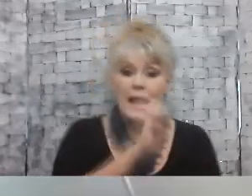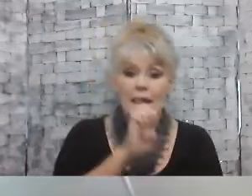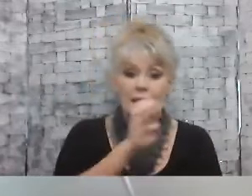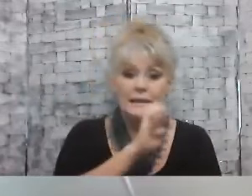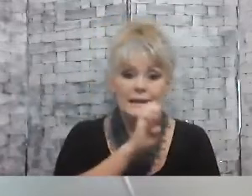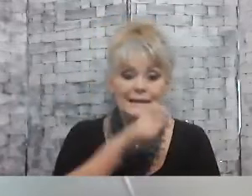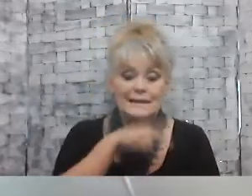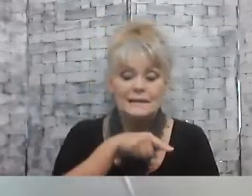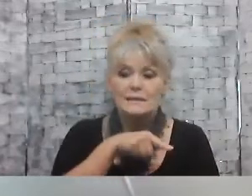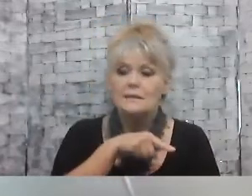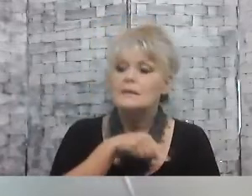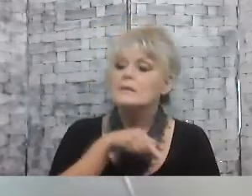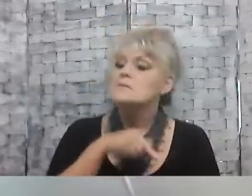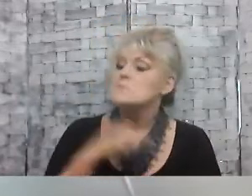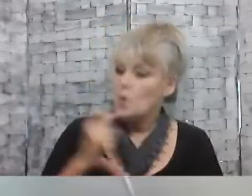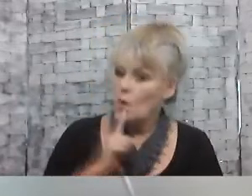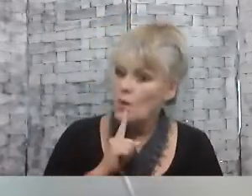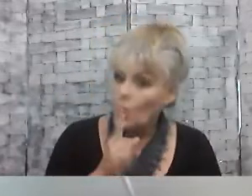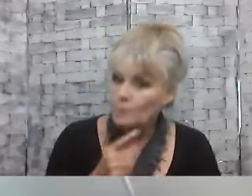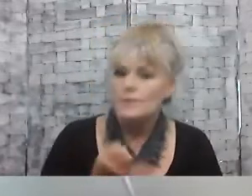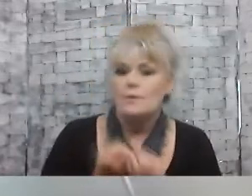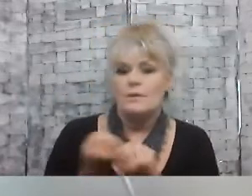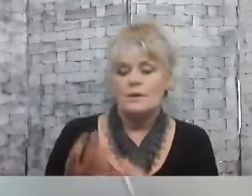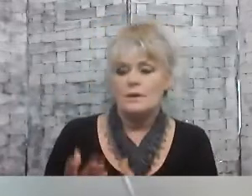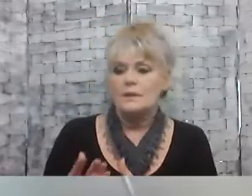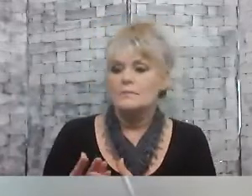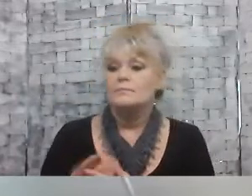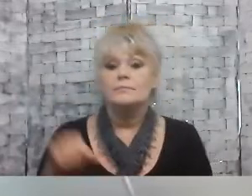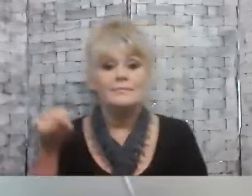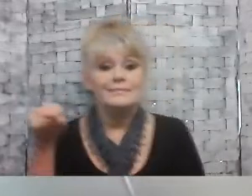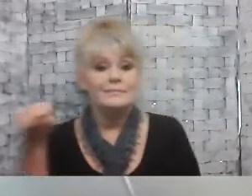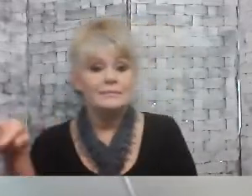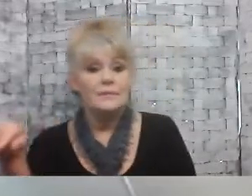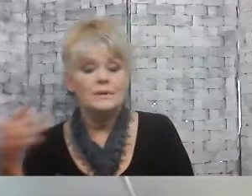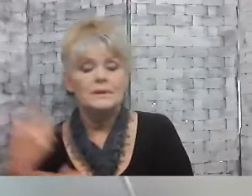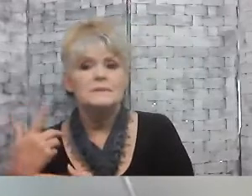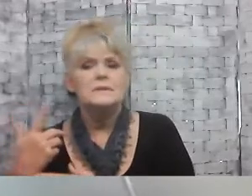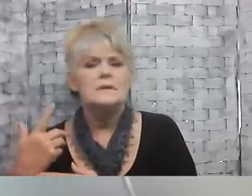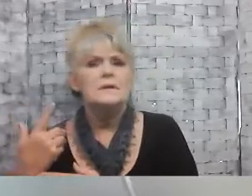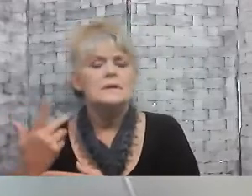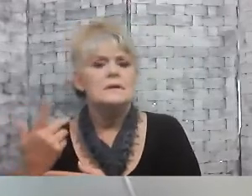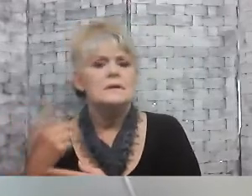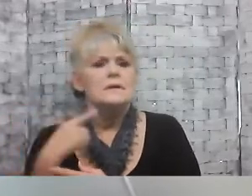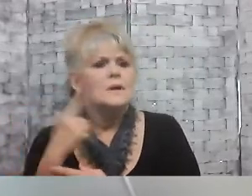Opdragte gegee. Opdragte gegee, hoe het hy die opdragte gegee?